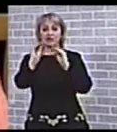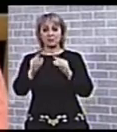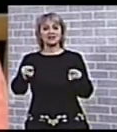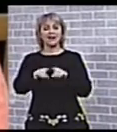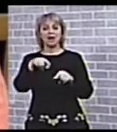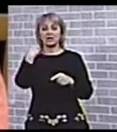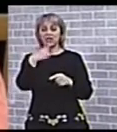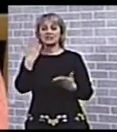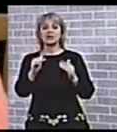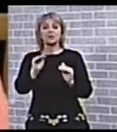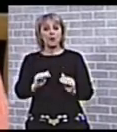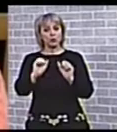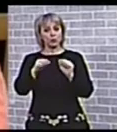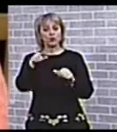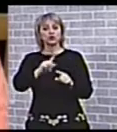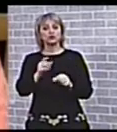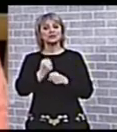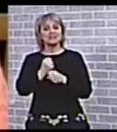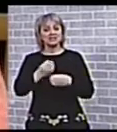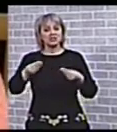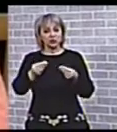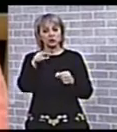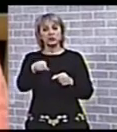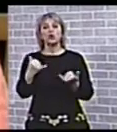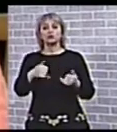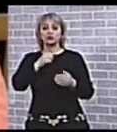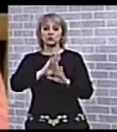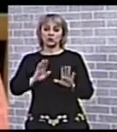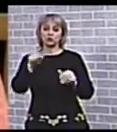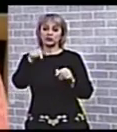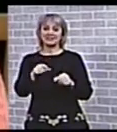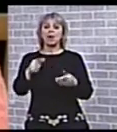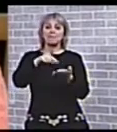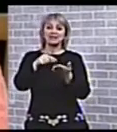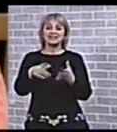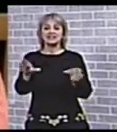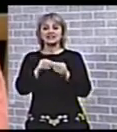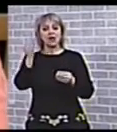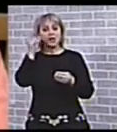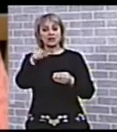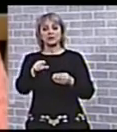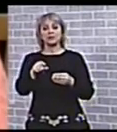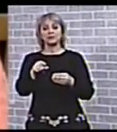личность. Если маленького, мне кажется, еще могу что-то заложить, там, какие-то, чем-то поделиться своими знаниями, то